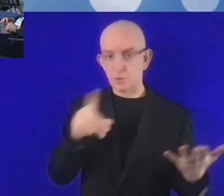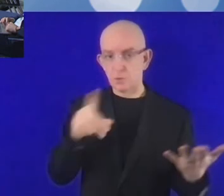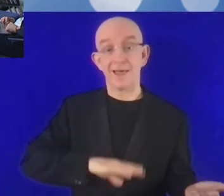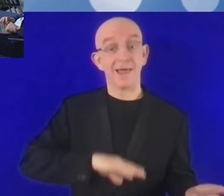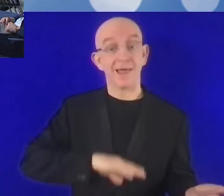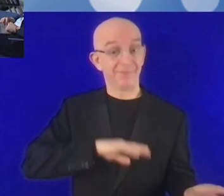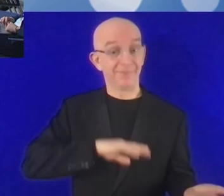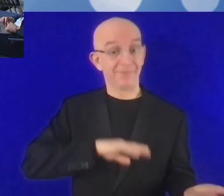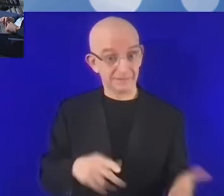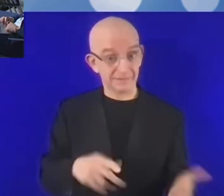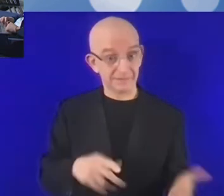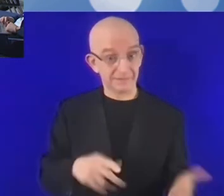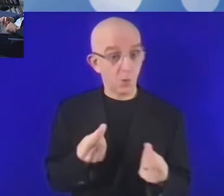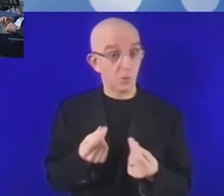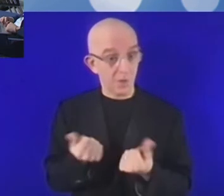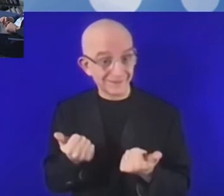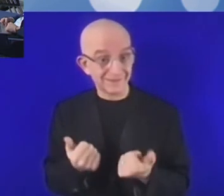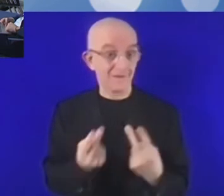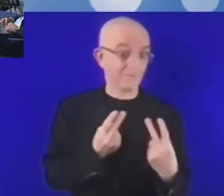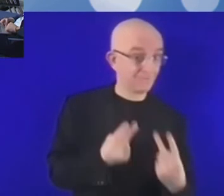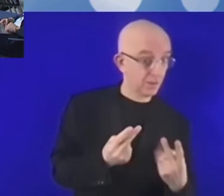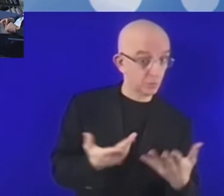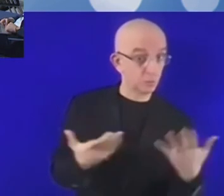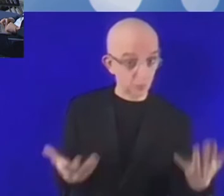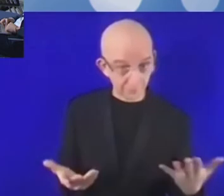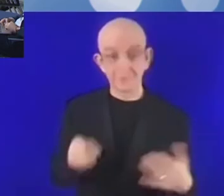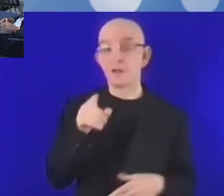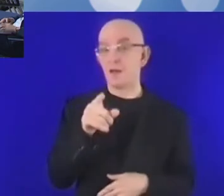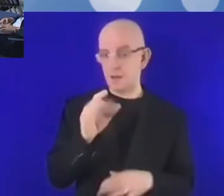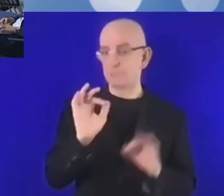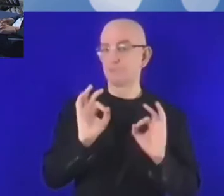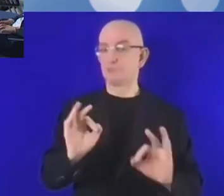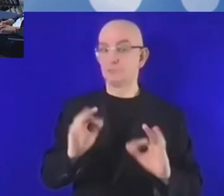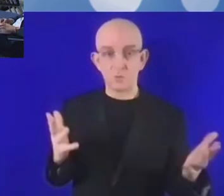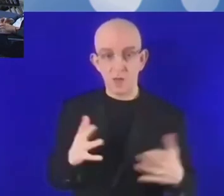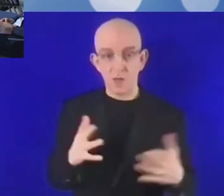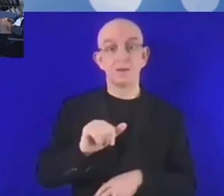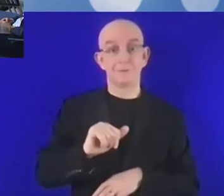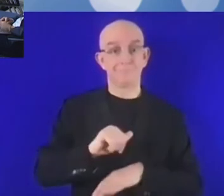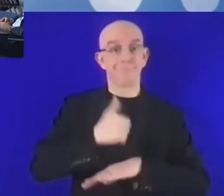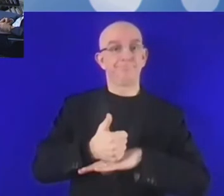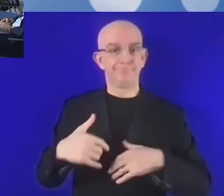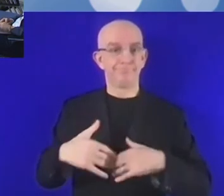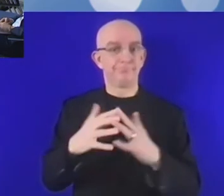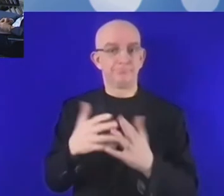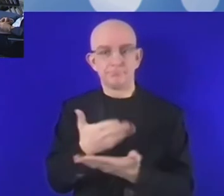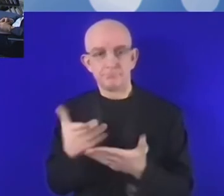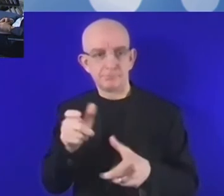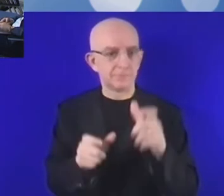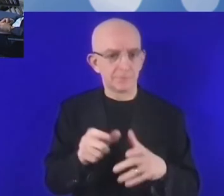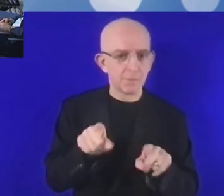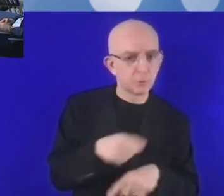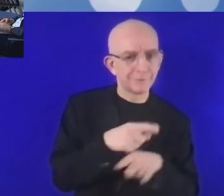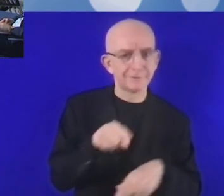Heureusement, il y a les start-up, telles que notre start-up, par exemple, qui se penche sur